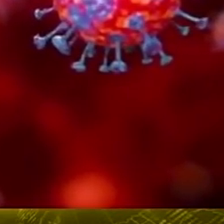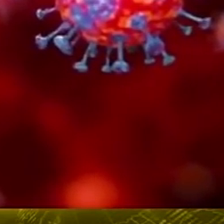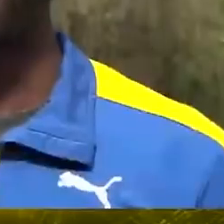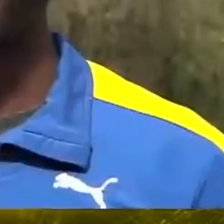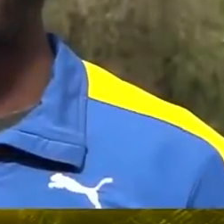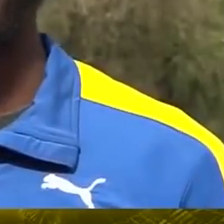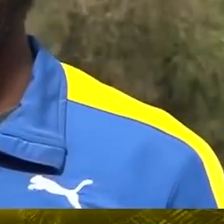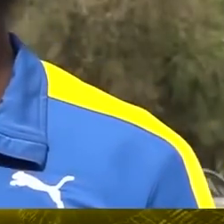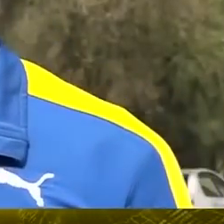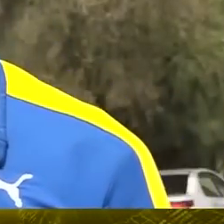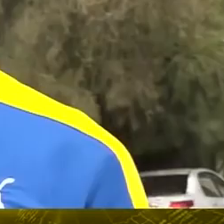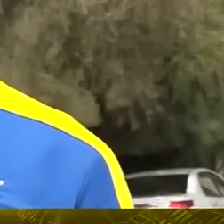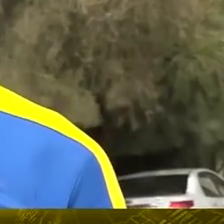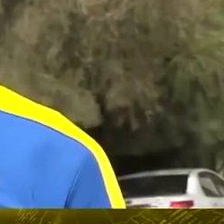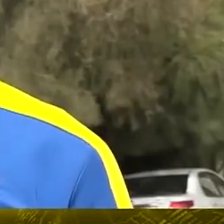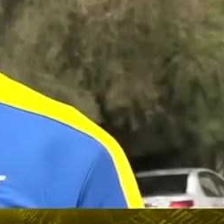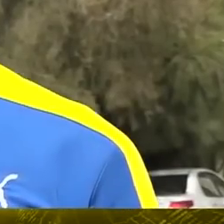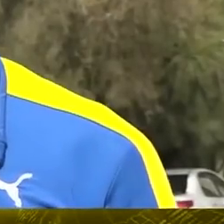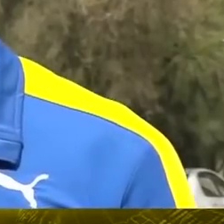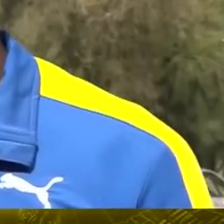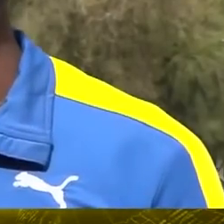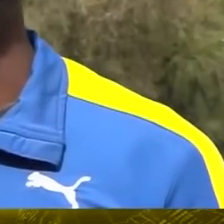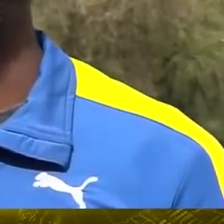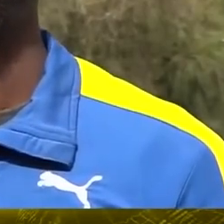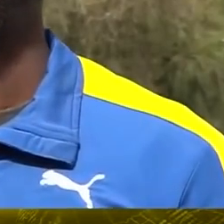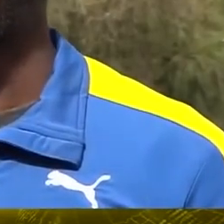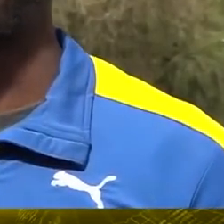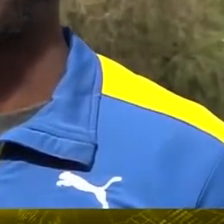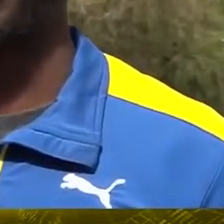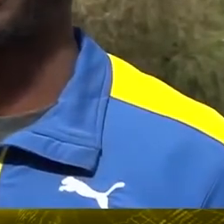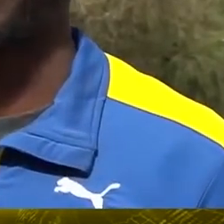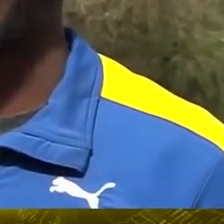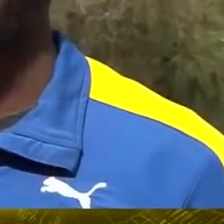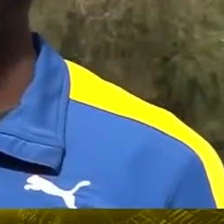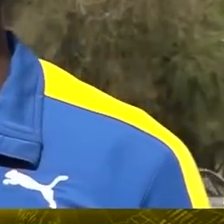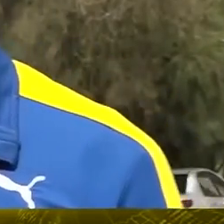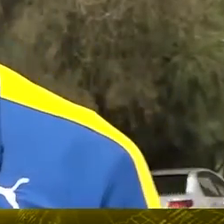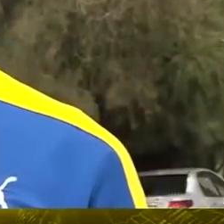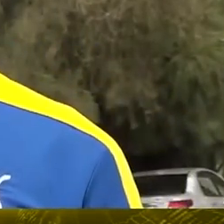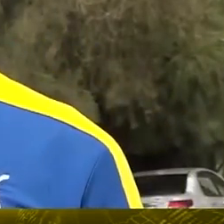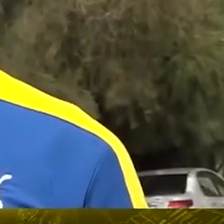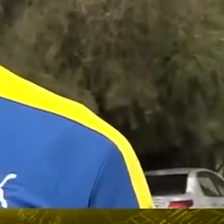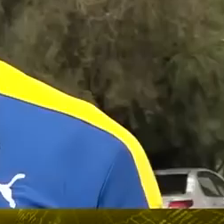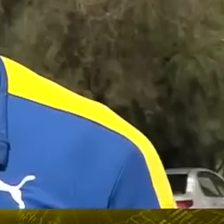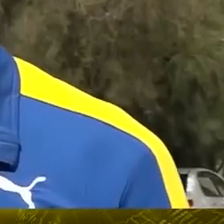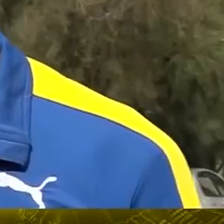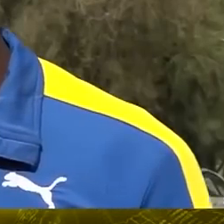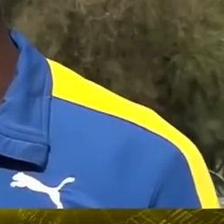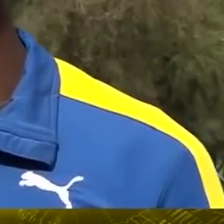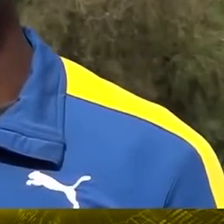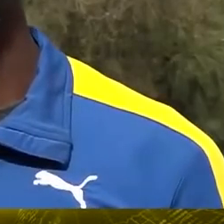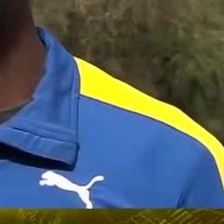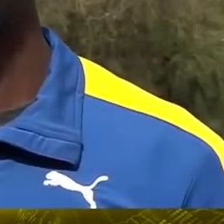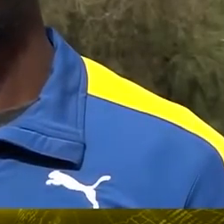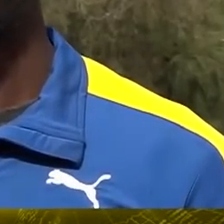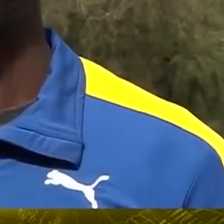حس بزخل ساعات تجاواتنا عب سبوغ مرايد مانينا سبوغ مرايد زي قرنا من قدي أسيل كانت ناس